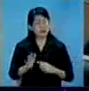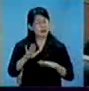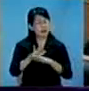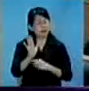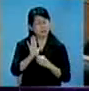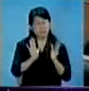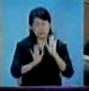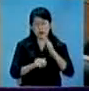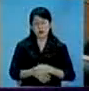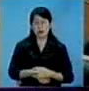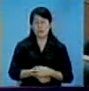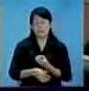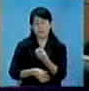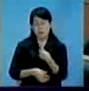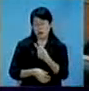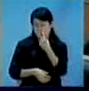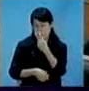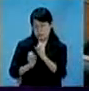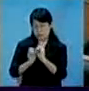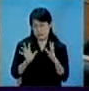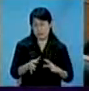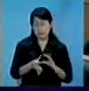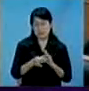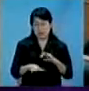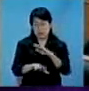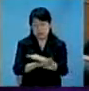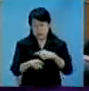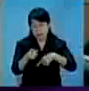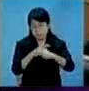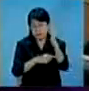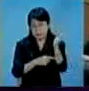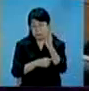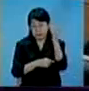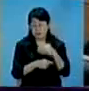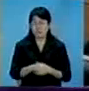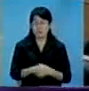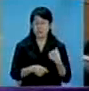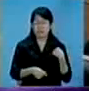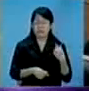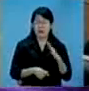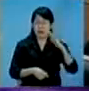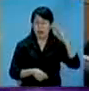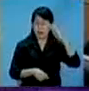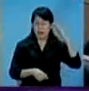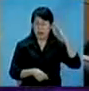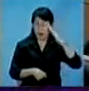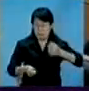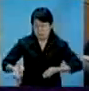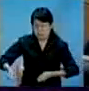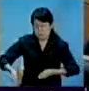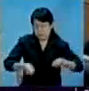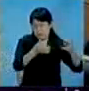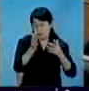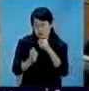าบอกเขาเห็นเลยว่าที่ศาลาแดงเนี่ยมีทหารยกศพของคนตายขึ้นรถไป4ศ